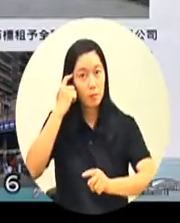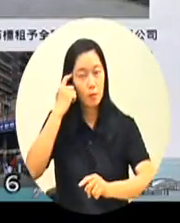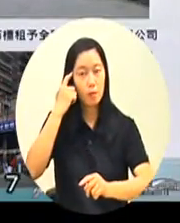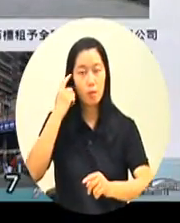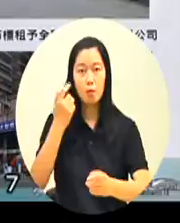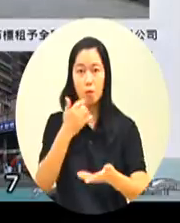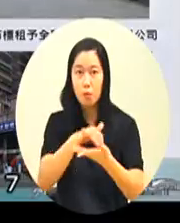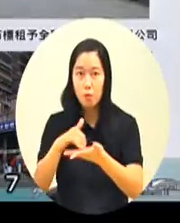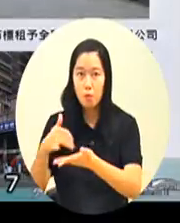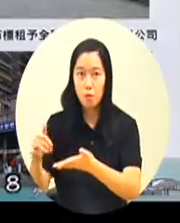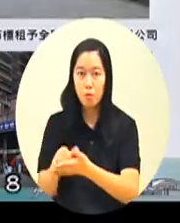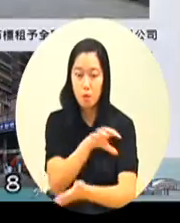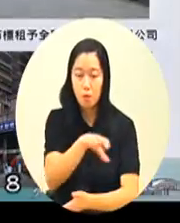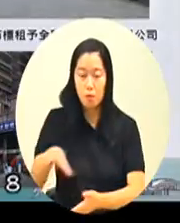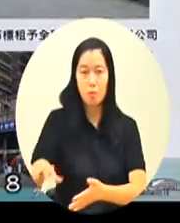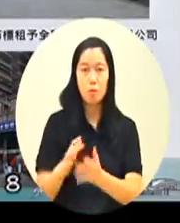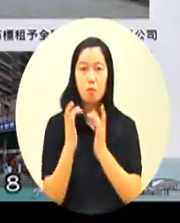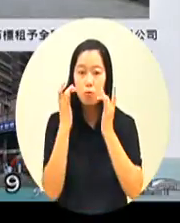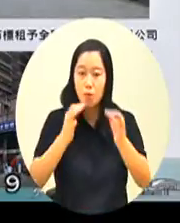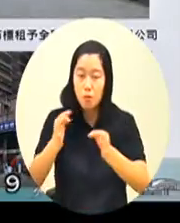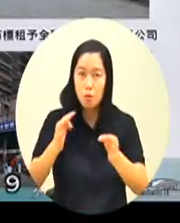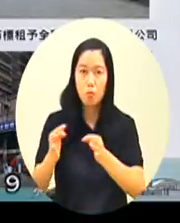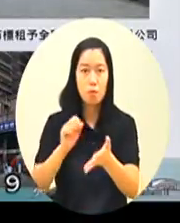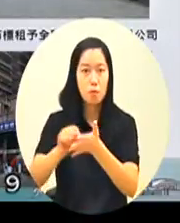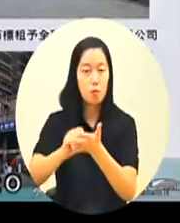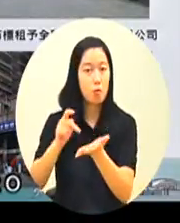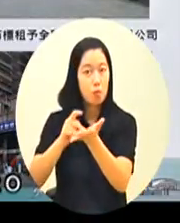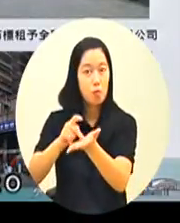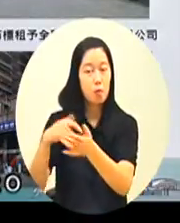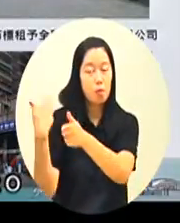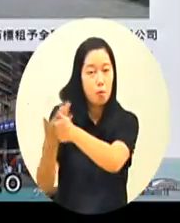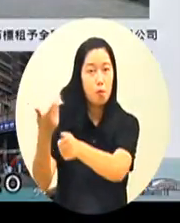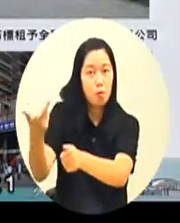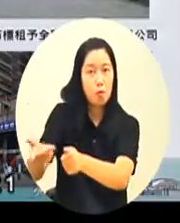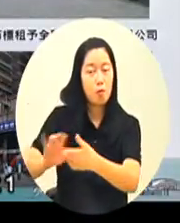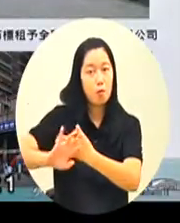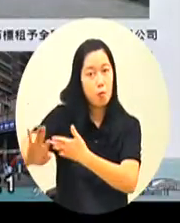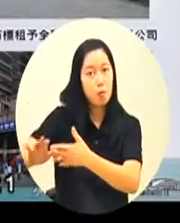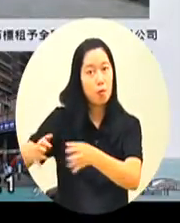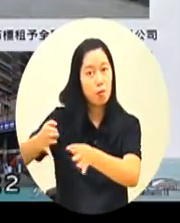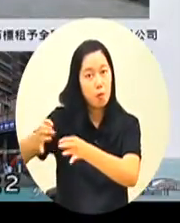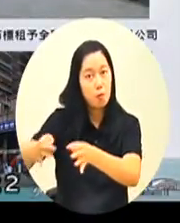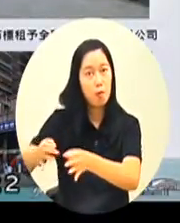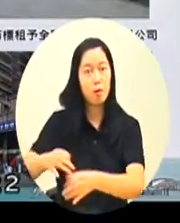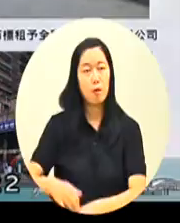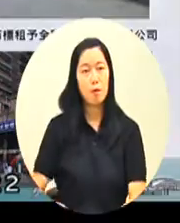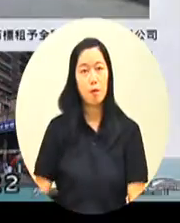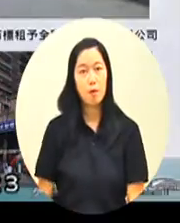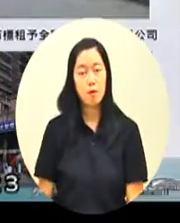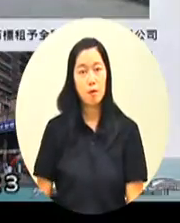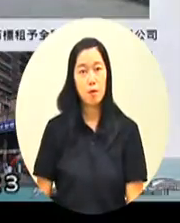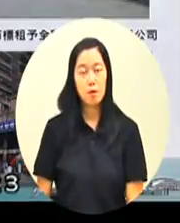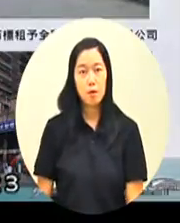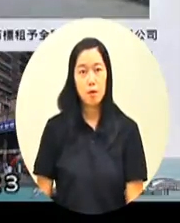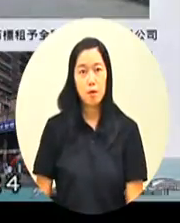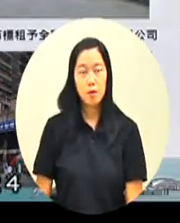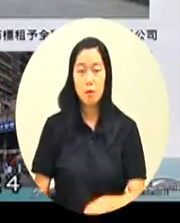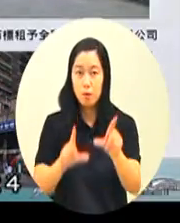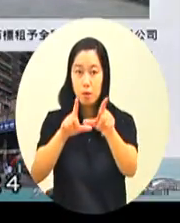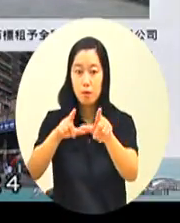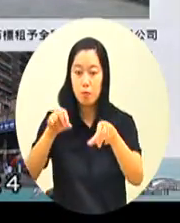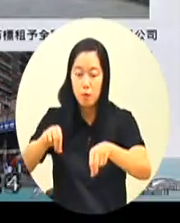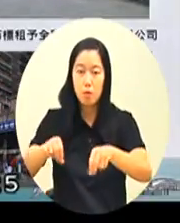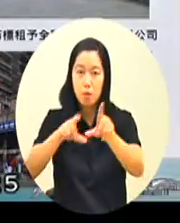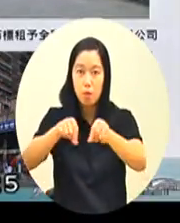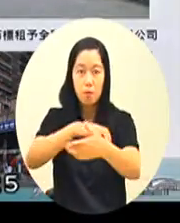经有把几个市场用地标注给业者，或者市场的空间标注给业者。那依据我们的签约的